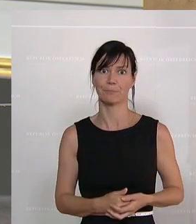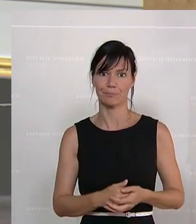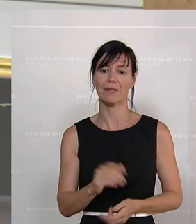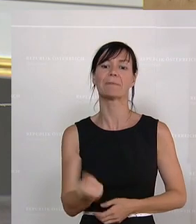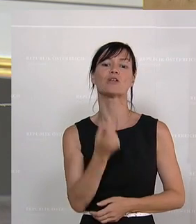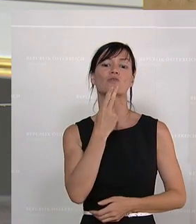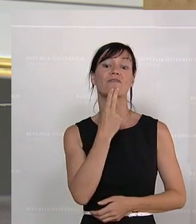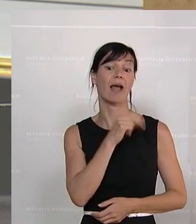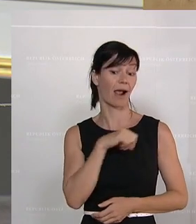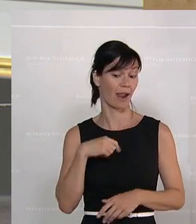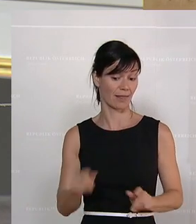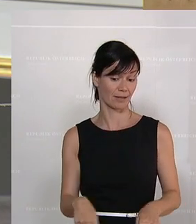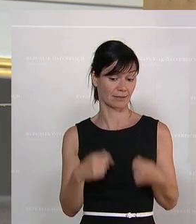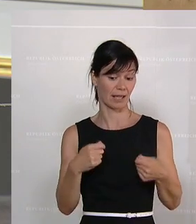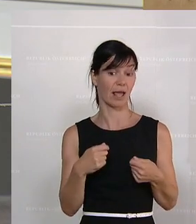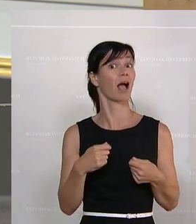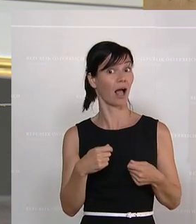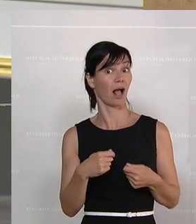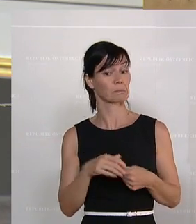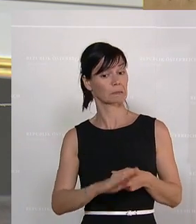alleinerziehende mütter und väter